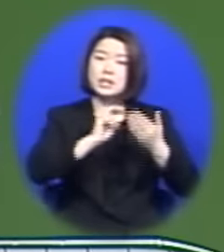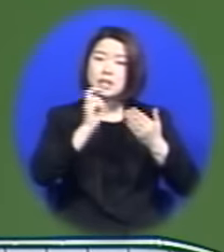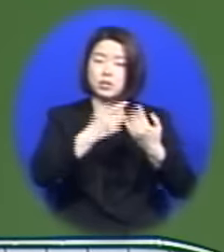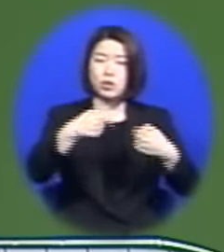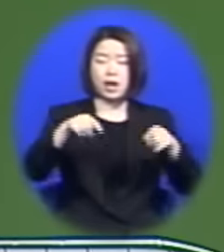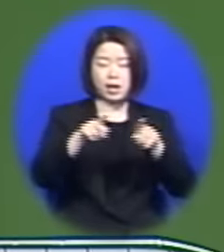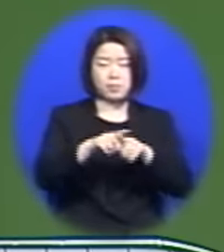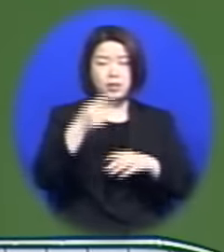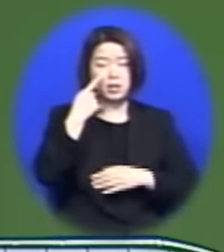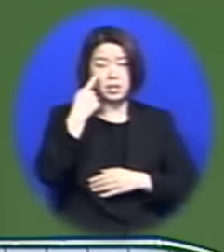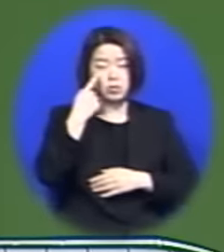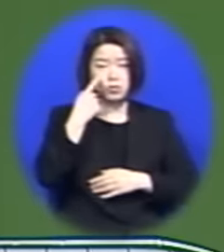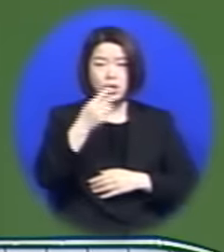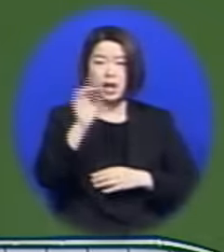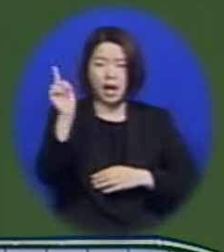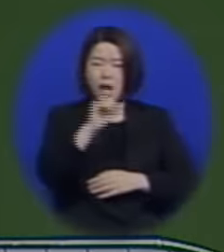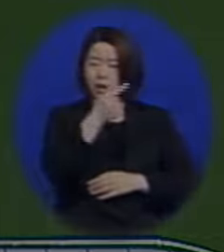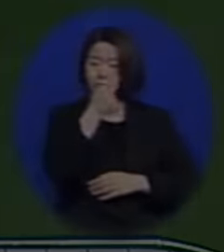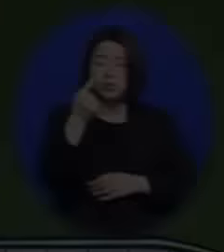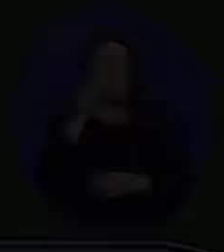이눈에 아무 증거 아니 배어도